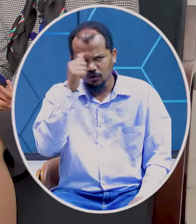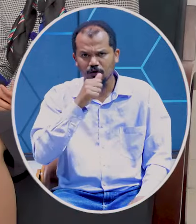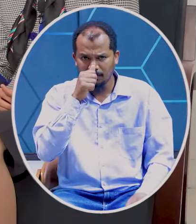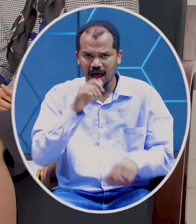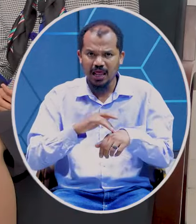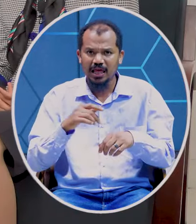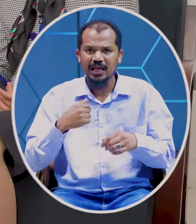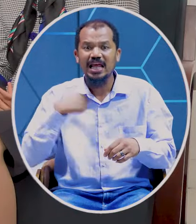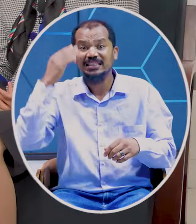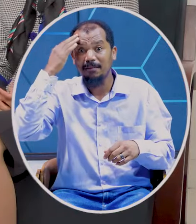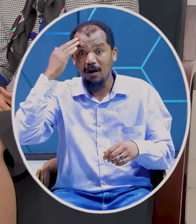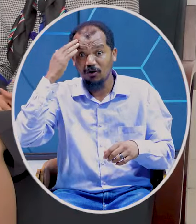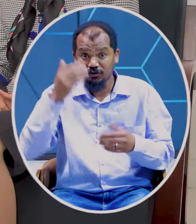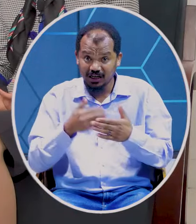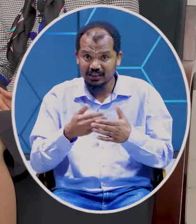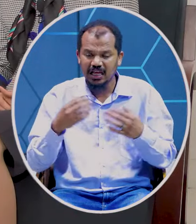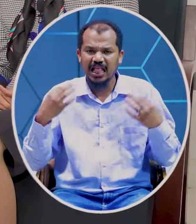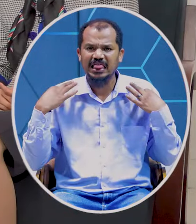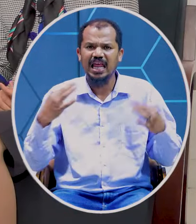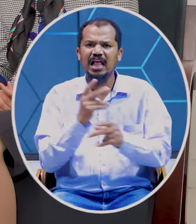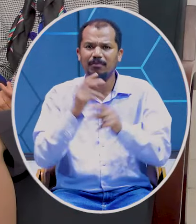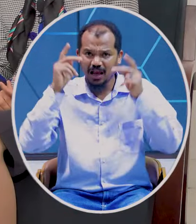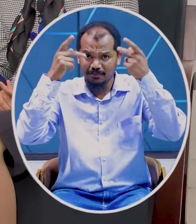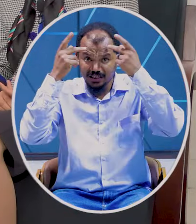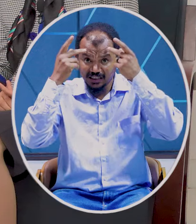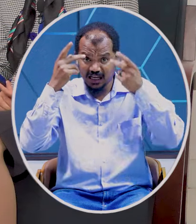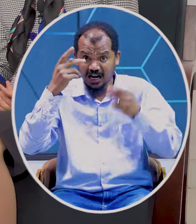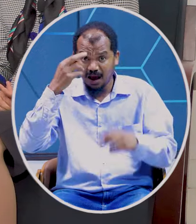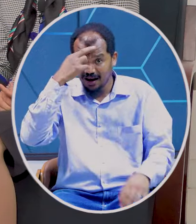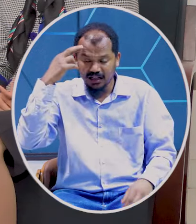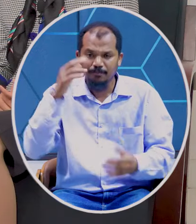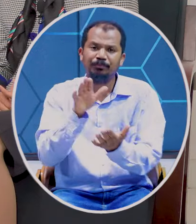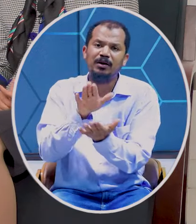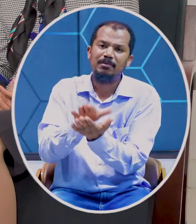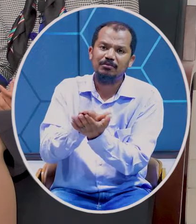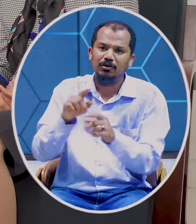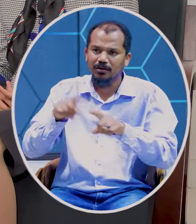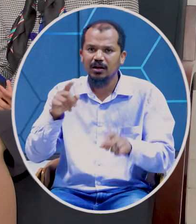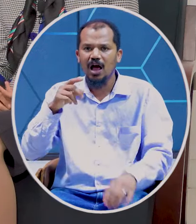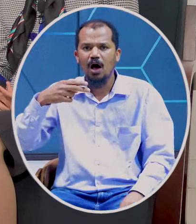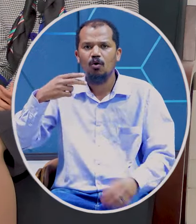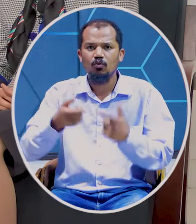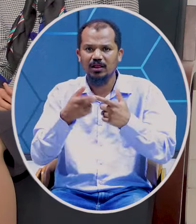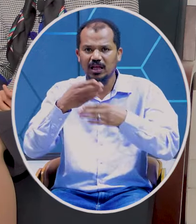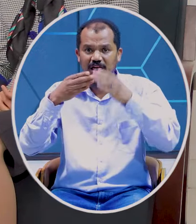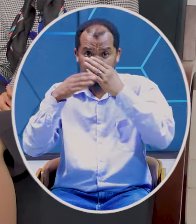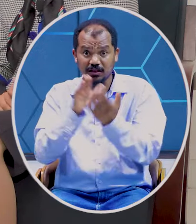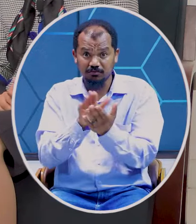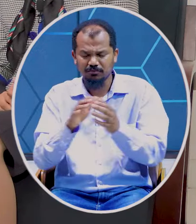ኢትዮጵያ ላይ እንግዲህ እስከማውቀው ድረስ ጤና ጥበቃ ሚኒስቴር አማካኝነት በትምህርት ቤቶች በተለይ በሃይ ስኩሎች